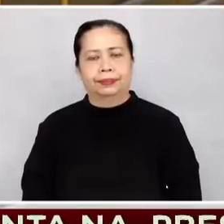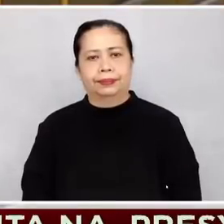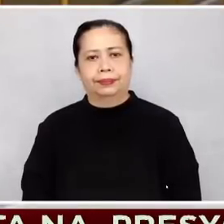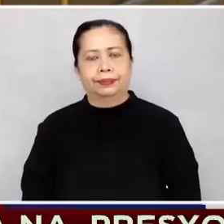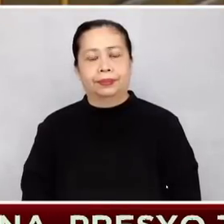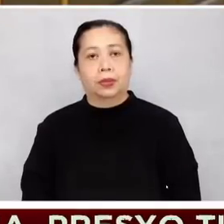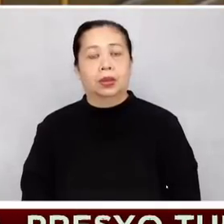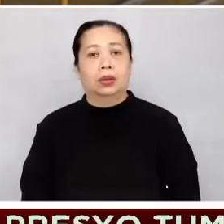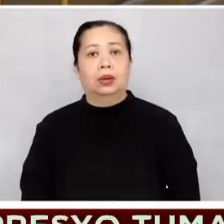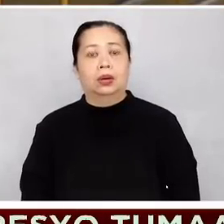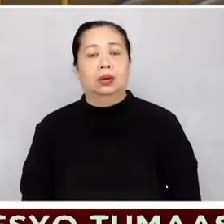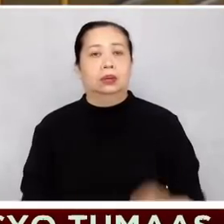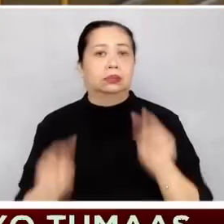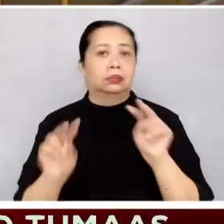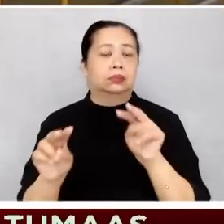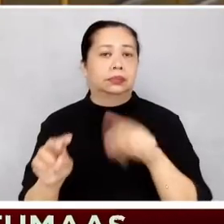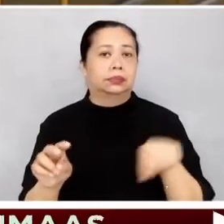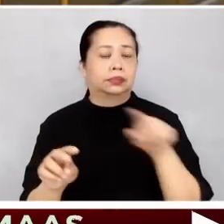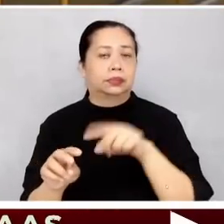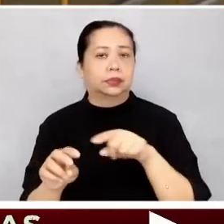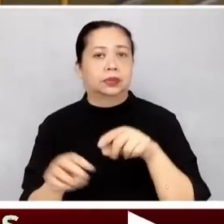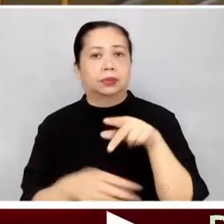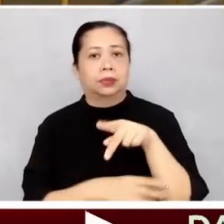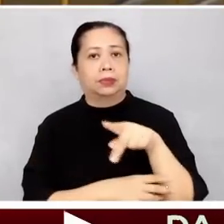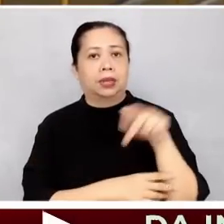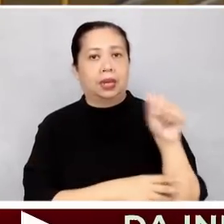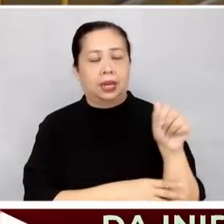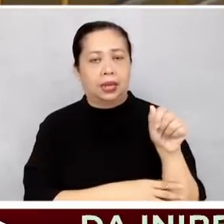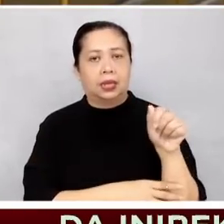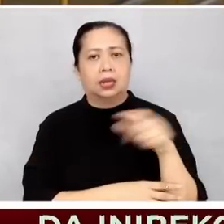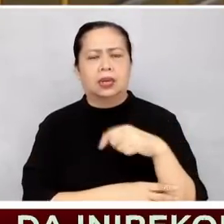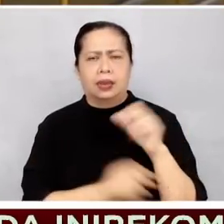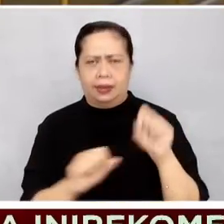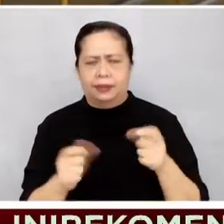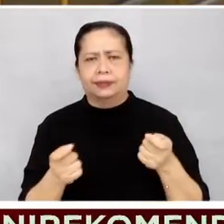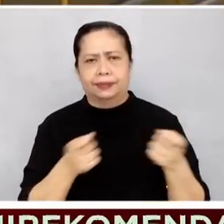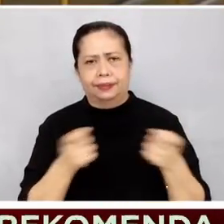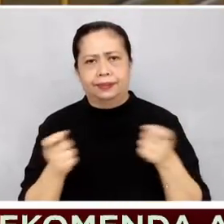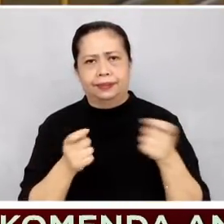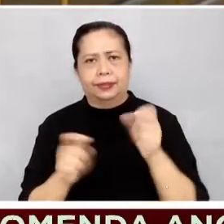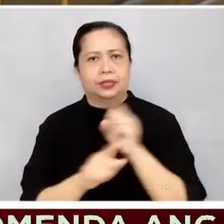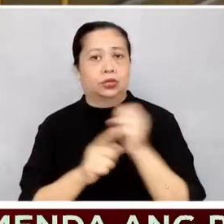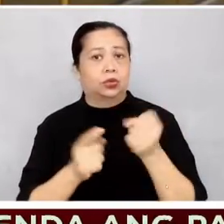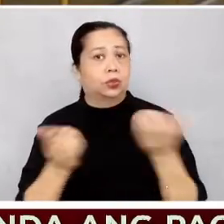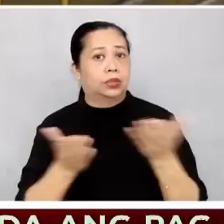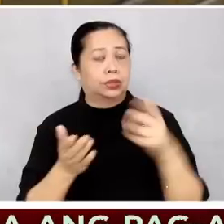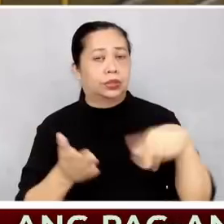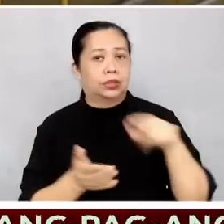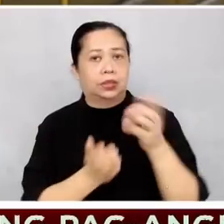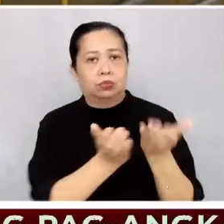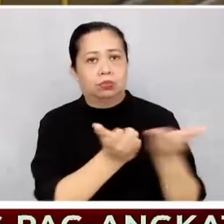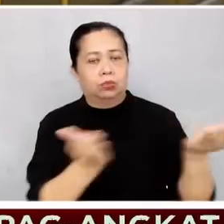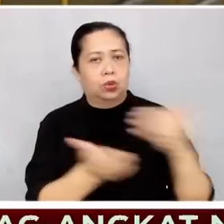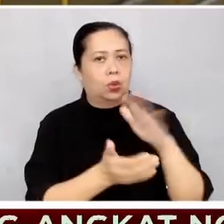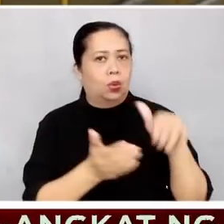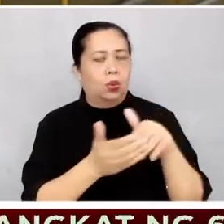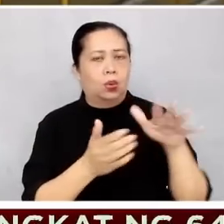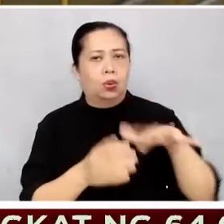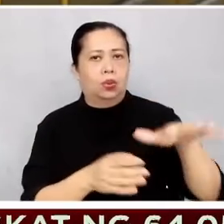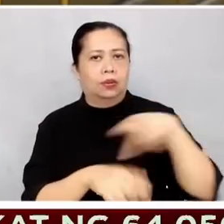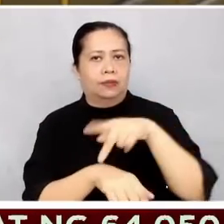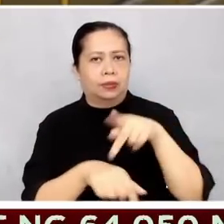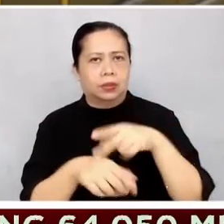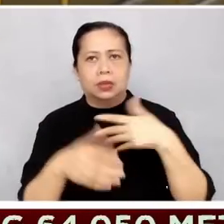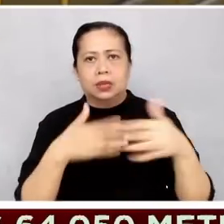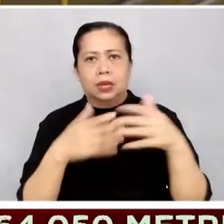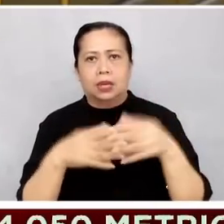Henry, sa monitoring naman ng Philippine Ports Authority ay manageable pa rin naman yung sitwasyon sa mga pantalan sa buong bansa kahit pa dumoble